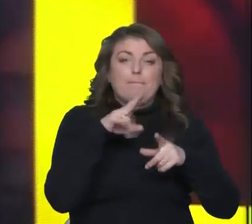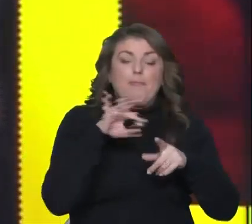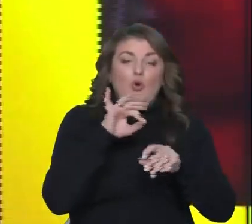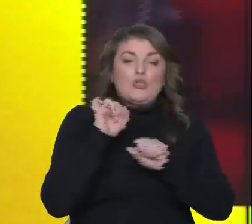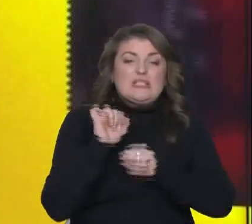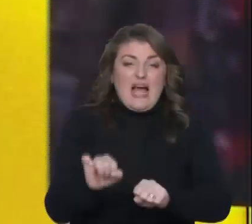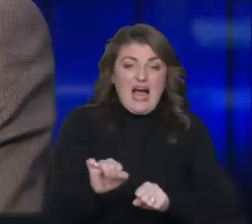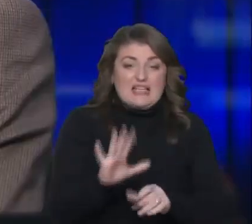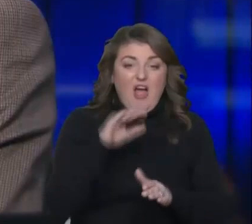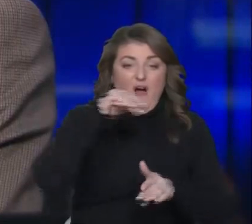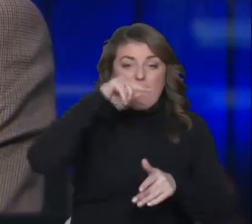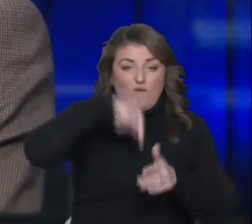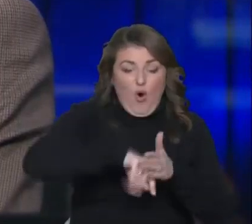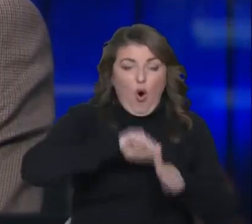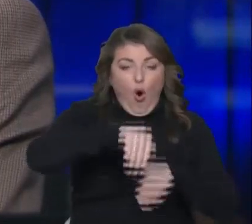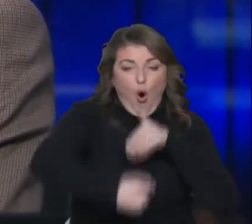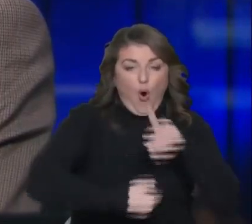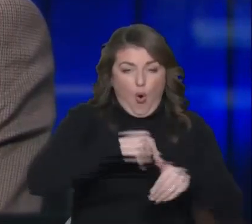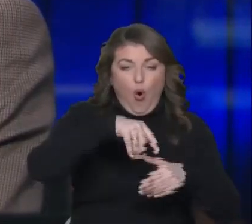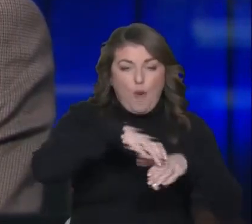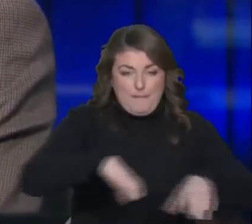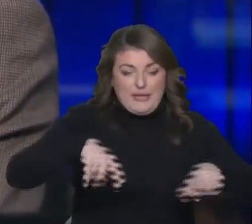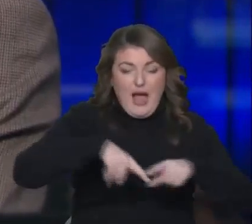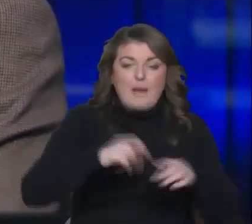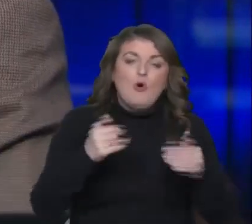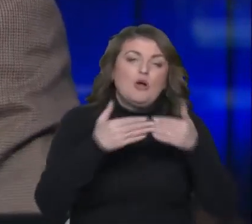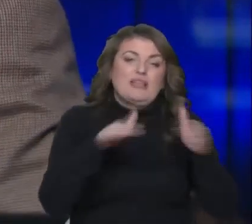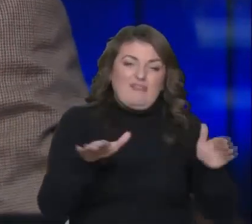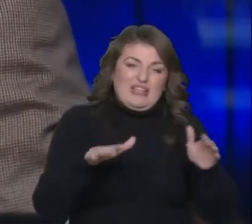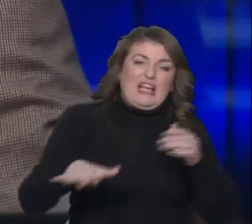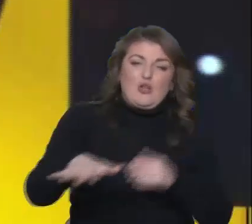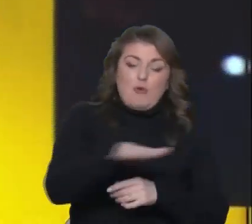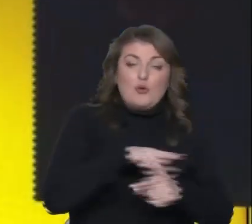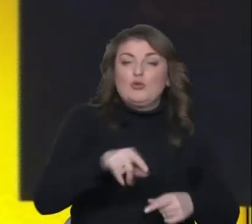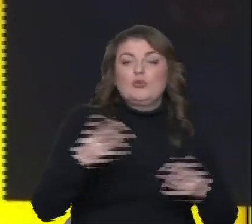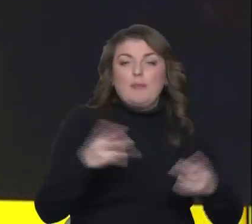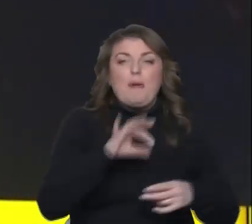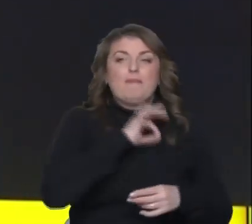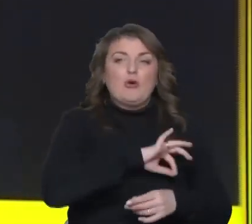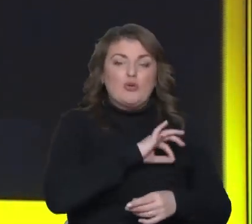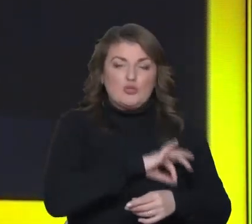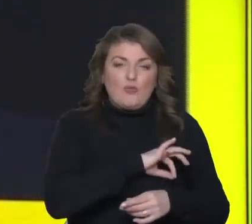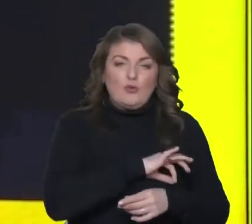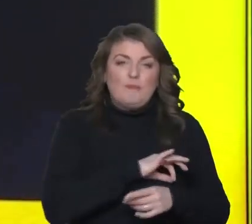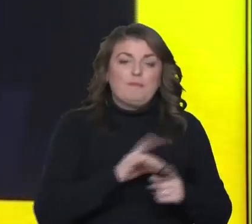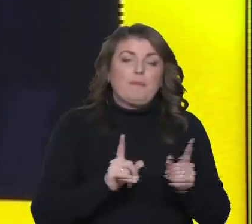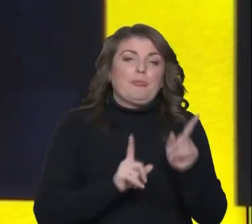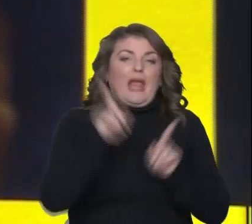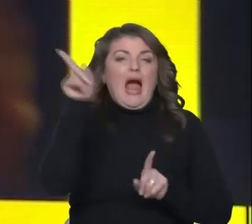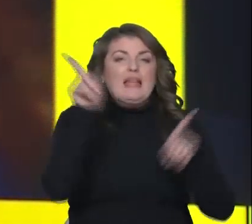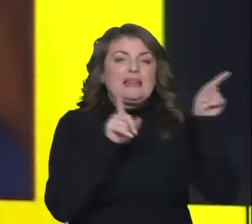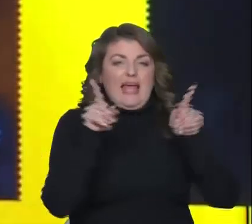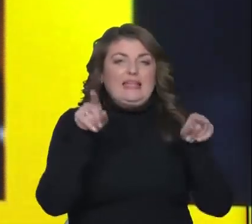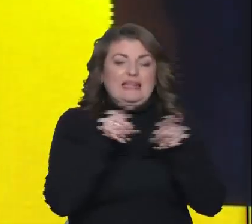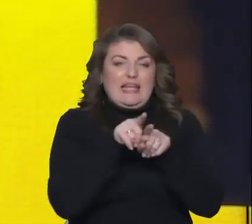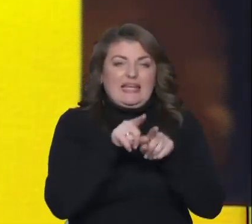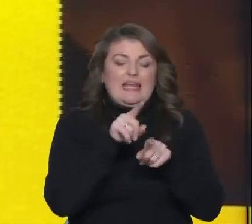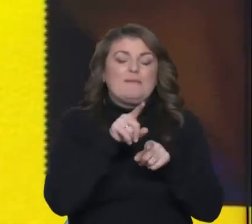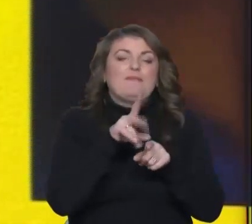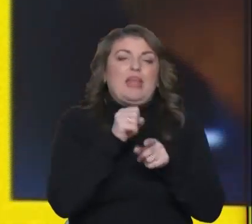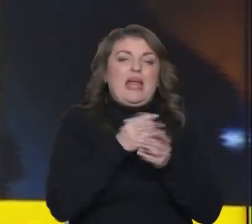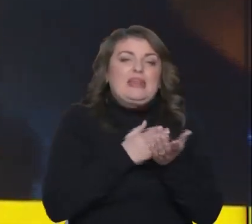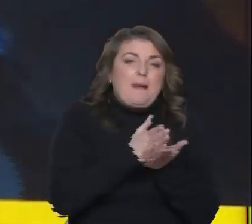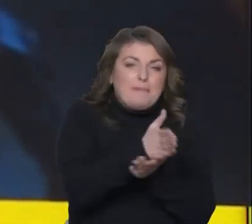захист безпосередньо в окопі або на відкритому просторі, то тут треба використовувати антенну направленої дії,